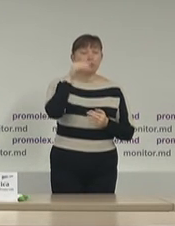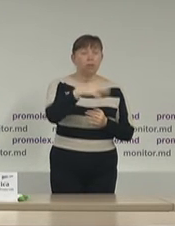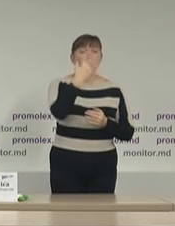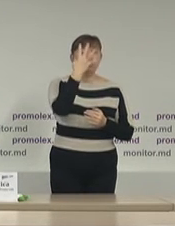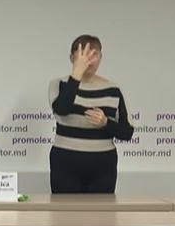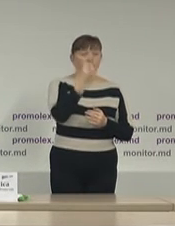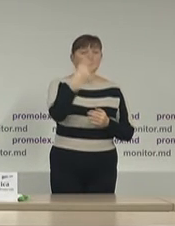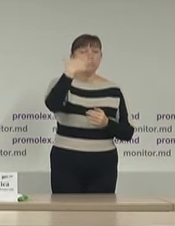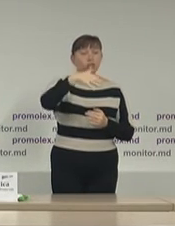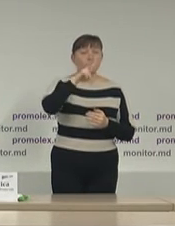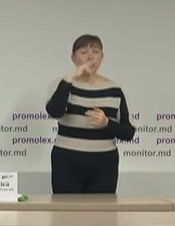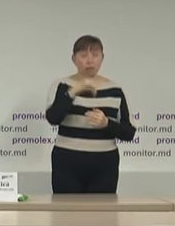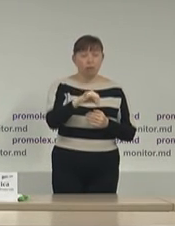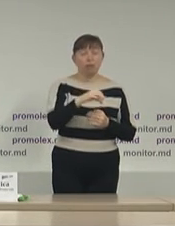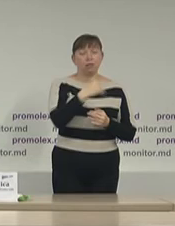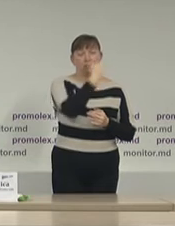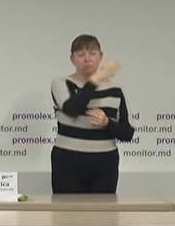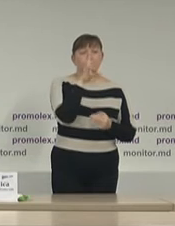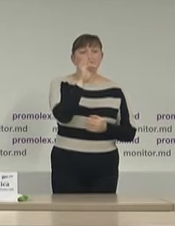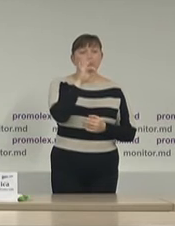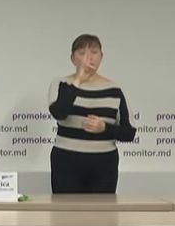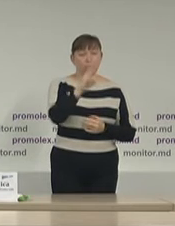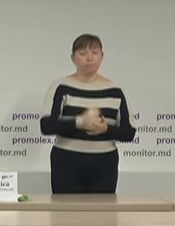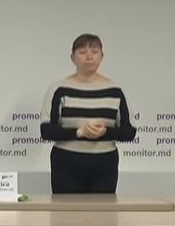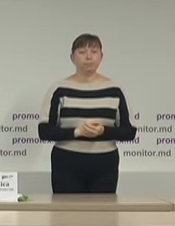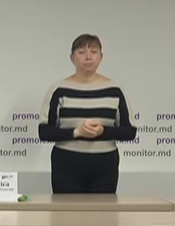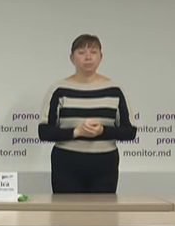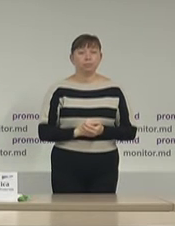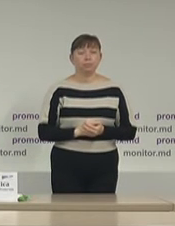400.450 lei de către concurentul electoral Igor Dodon.